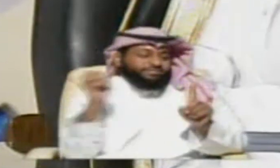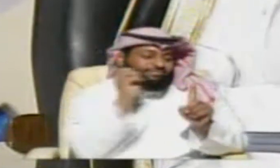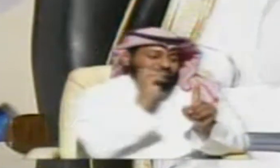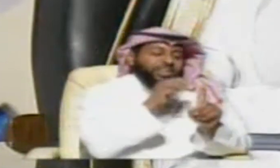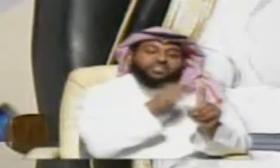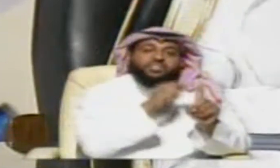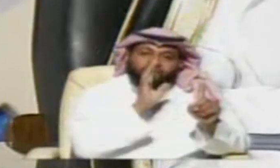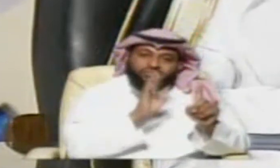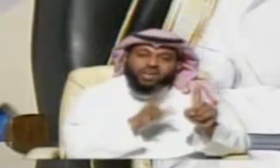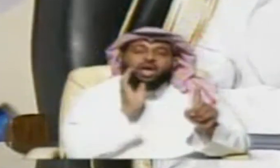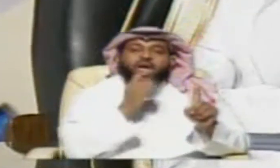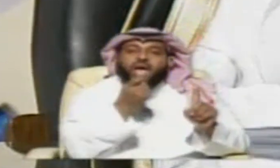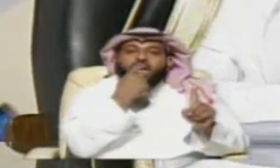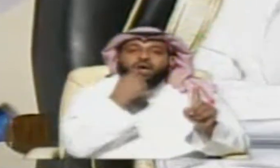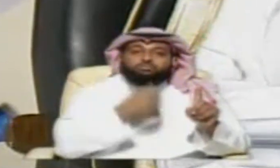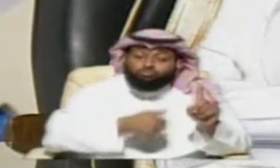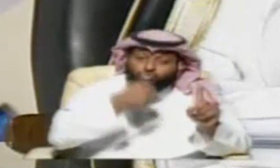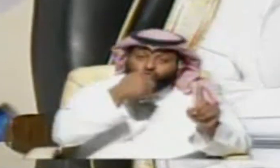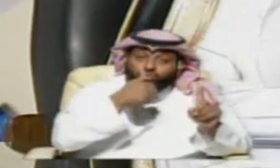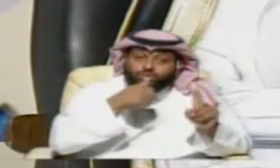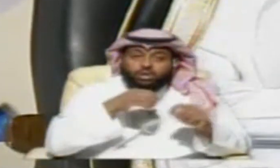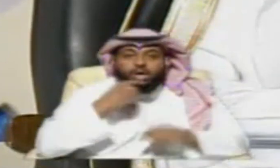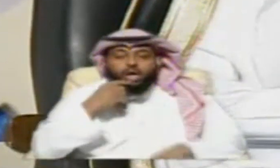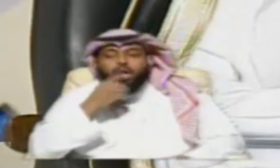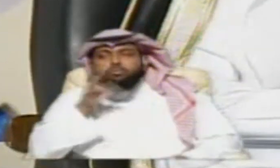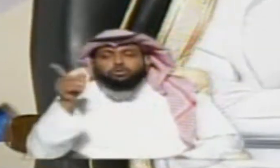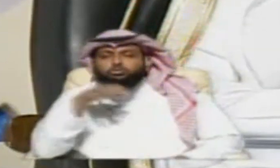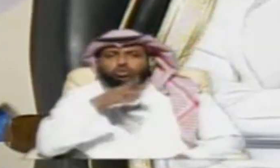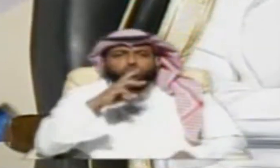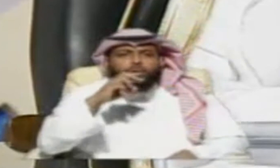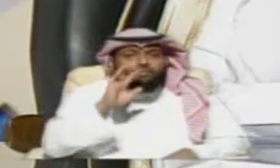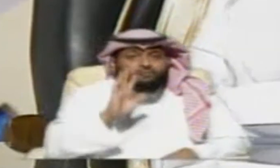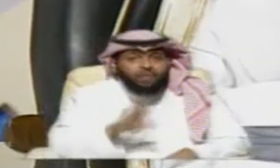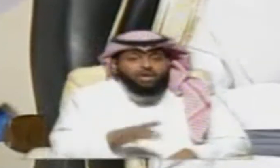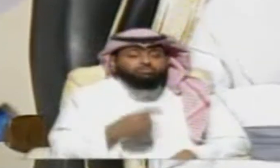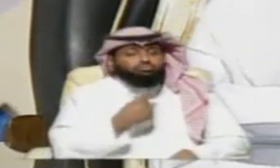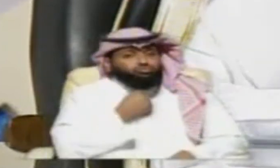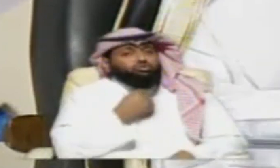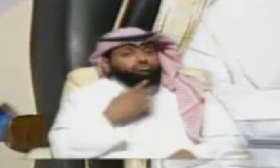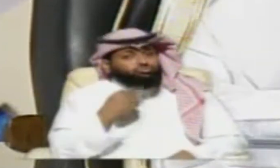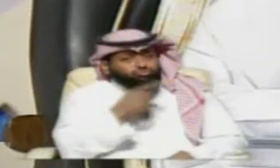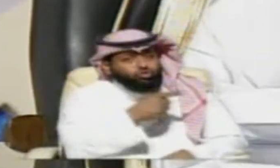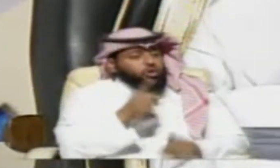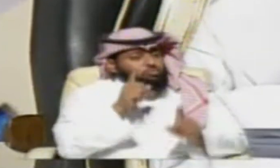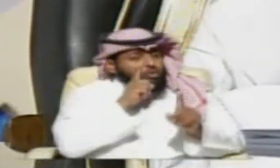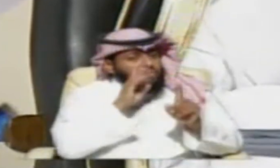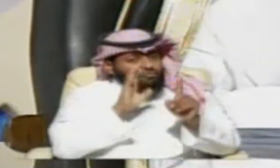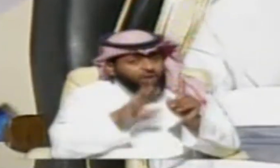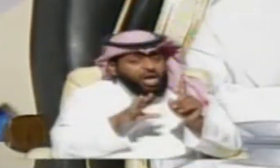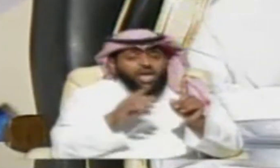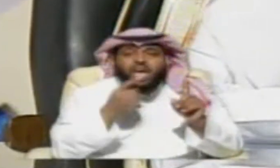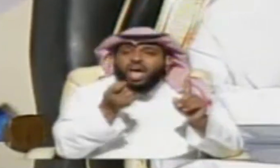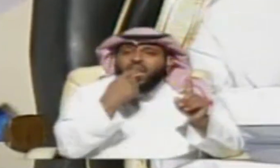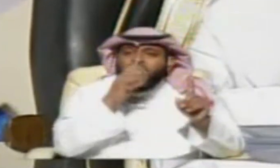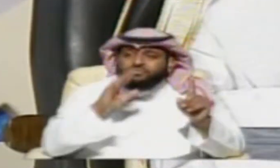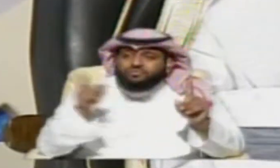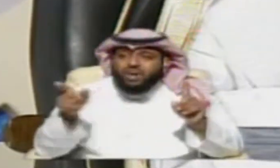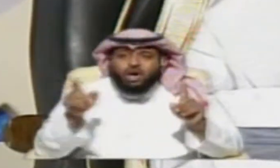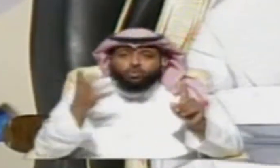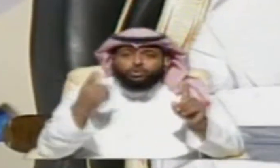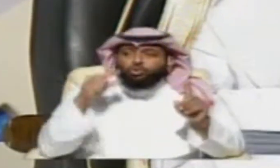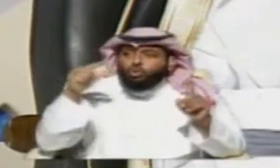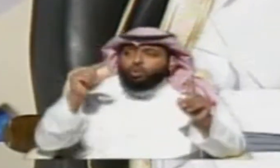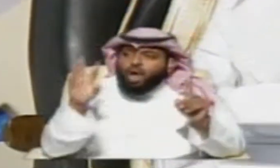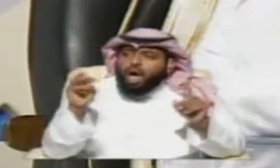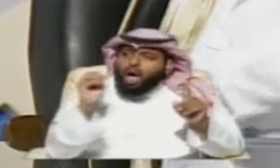هو للمحتاجين من المرضى، فإذا كانوا هم بحاجة إلى ذلك الدواء ووصف لهم ذلك الدواء بناء على وصفة